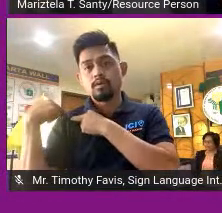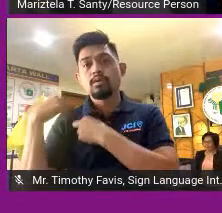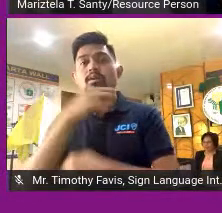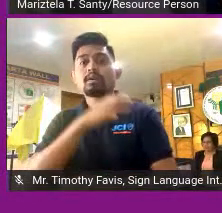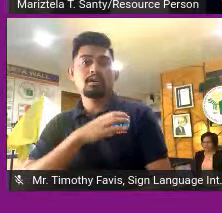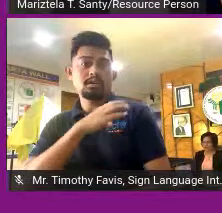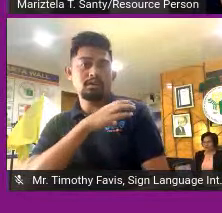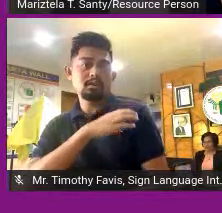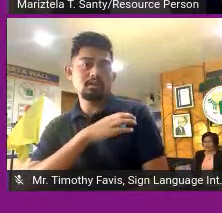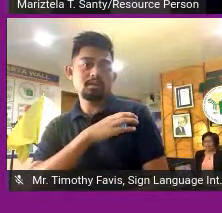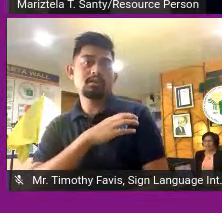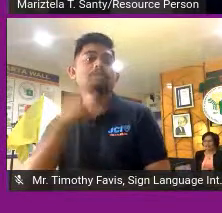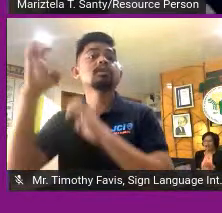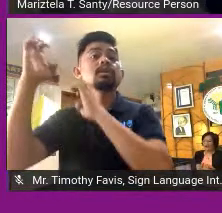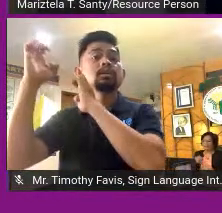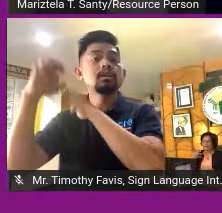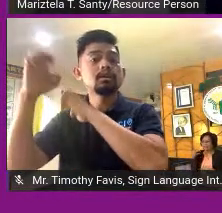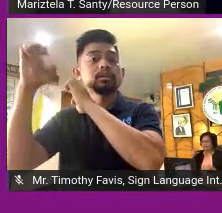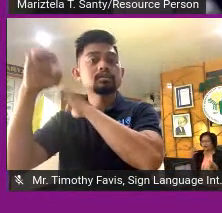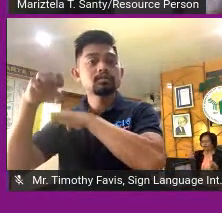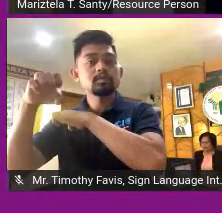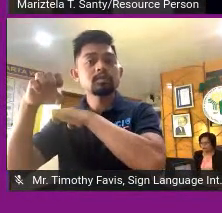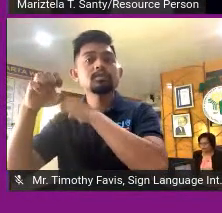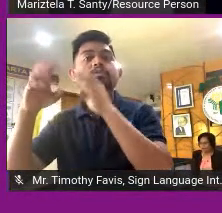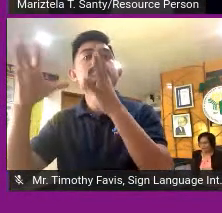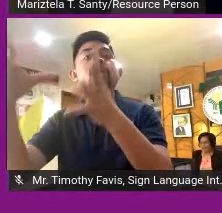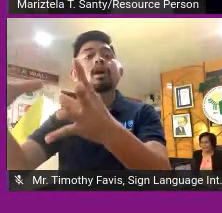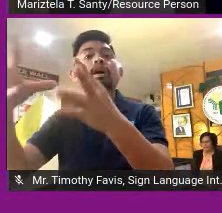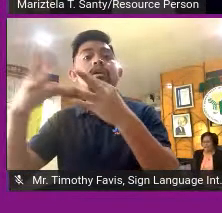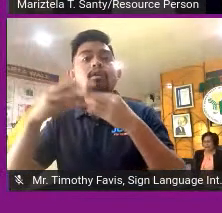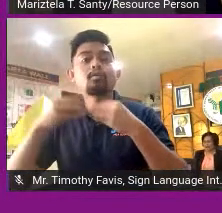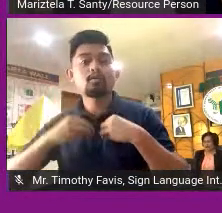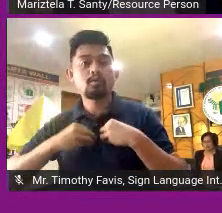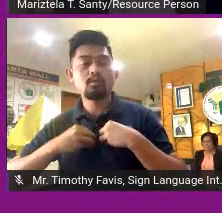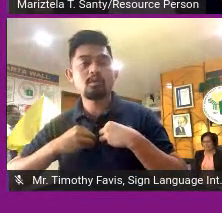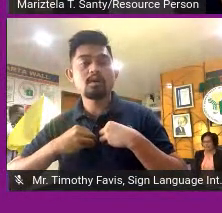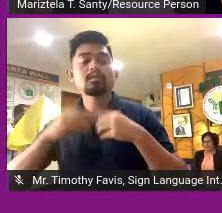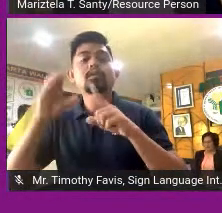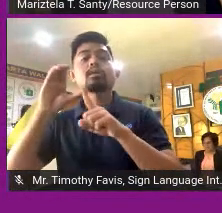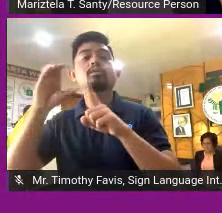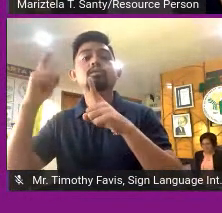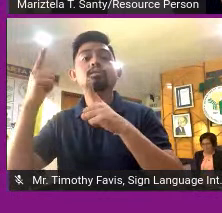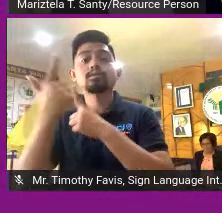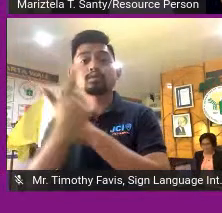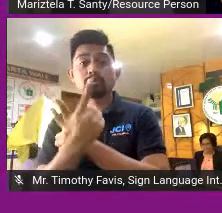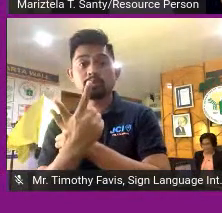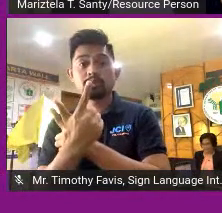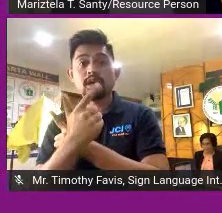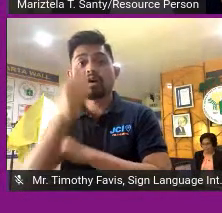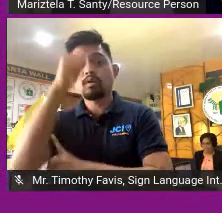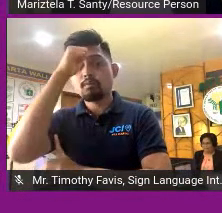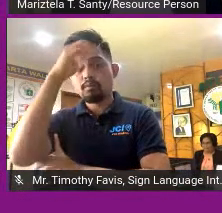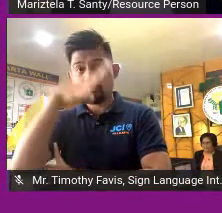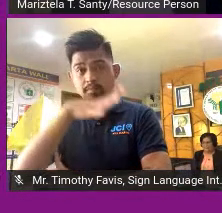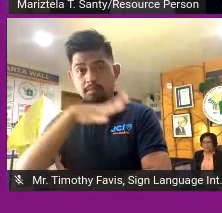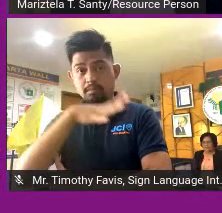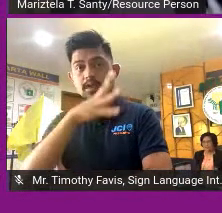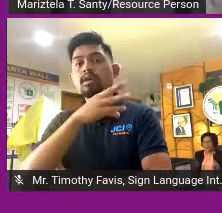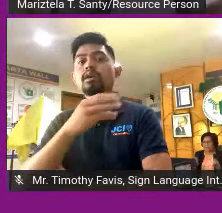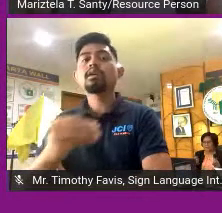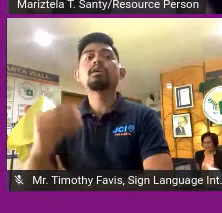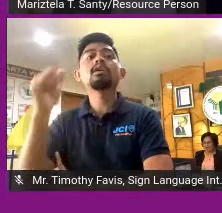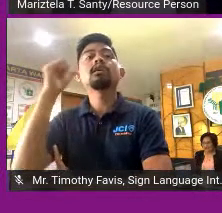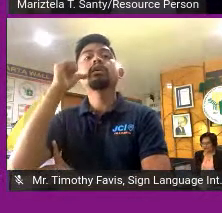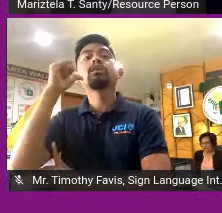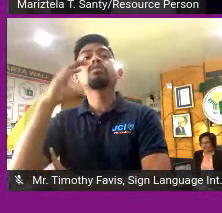mga expectation na naa-attribute sa kultura to women and men. Pag